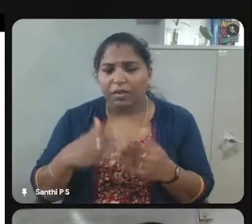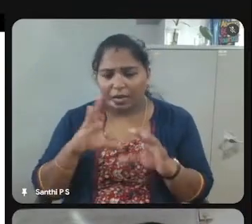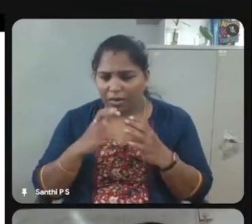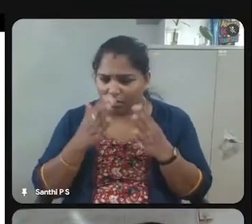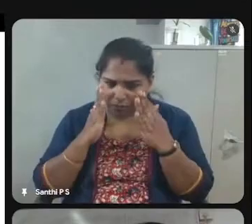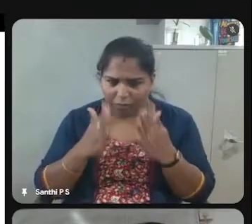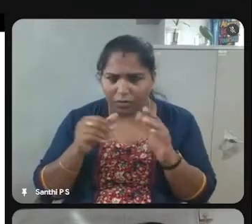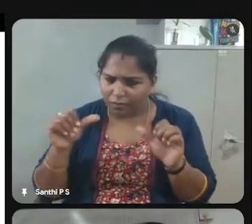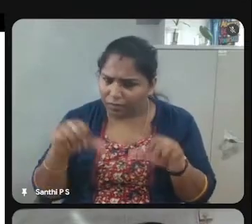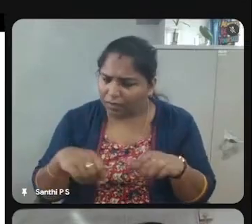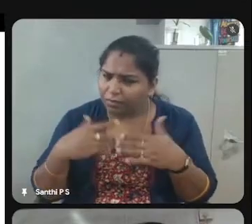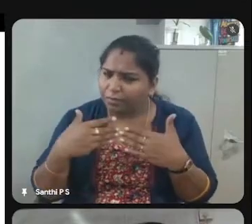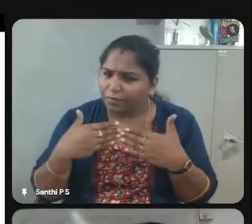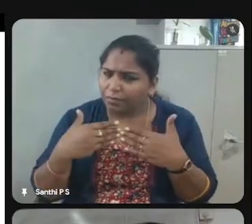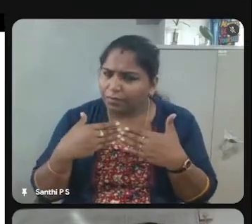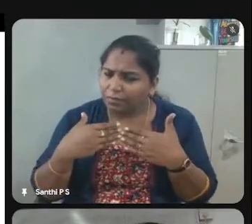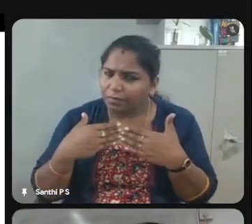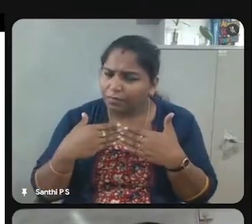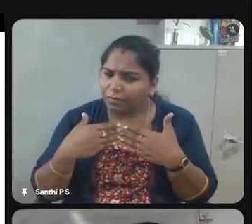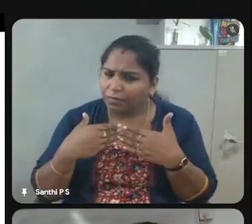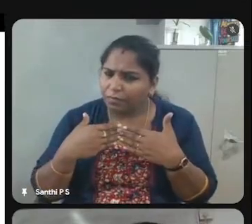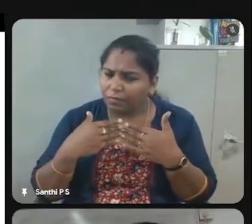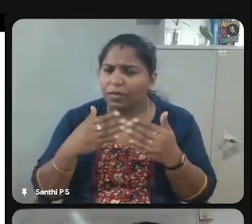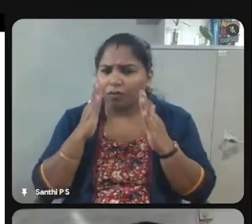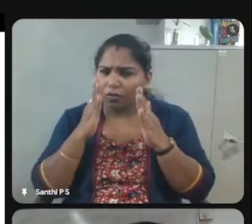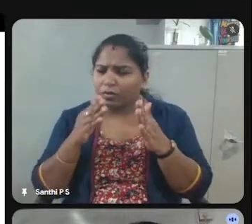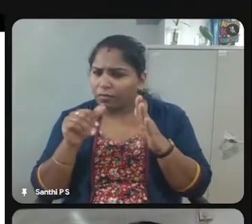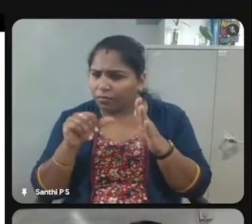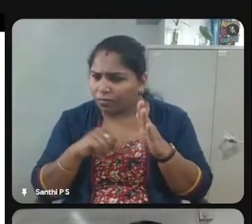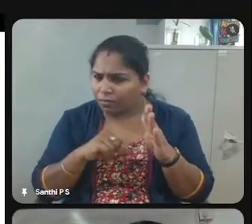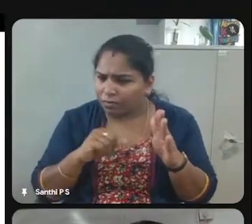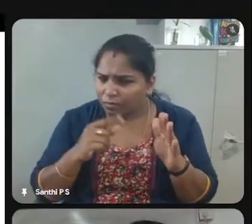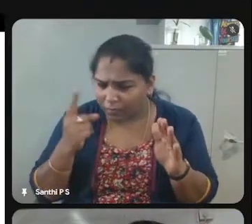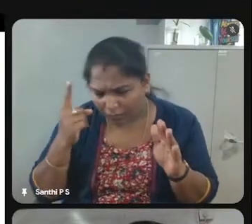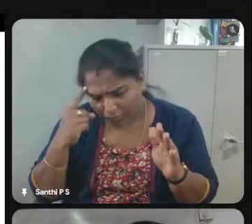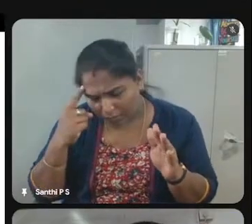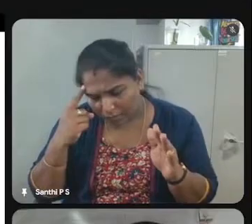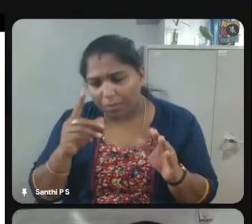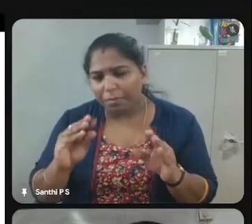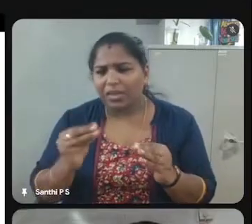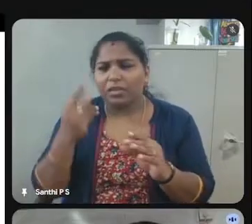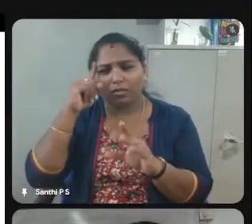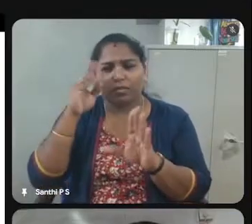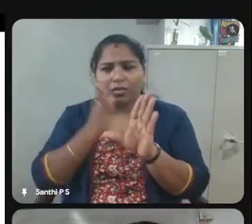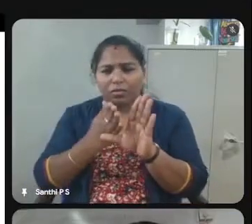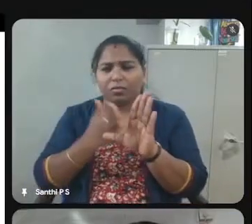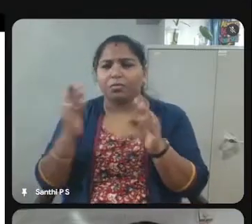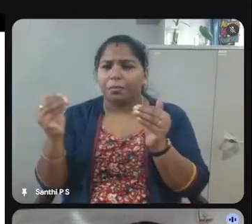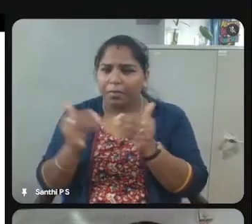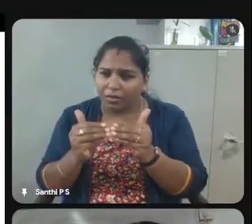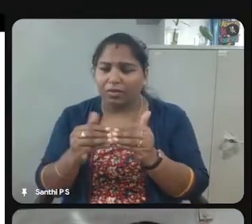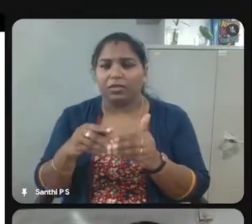ശ്രദ്ധിക്കുന്നില്ല. ക്ലാസ്സിൽ ശ്രദ്ധ ഒക്കെ കുറവാണ് അവർക്ക്. അപ്പം എനിക്ക് തോന്നുന്നു മോനെ സൈക്കോളജിസ്റ്റിനെ കാണിച്ചിട്ട് എന്താ